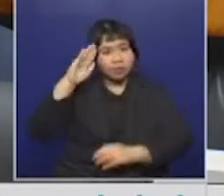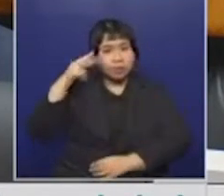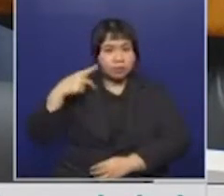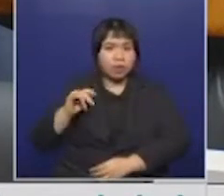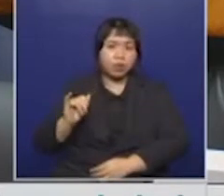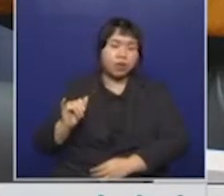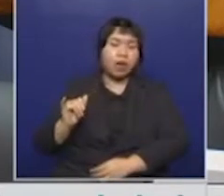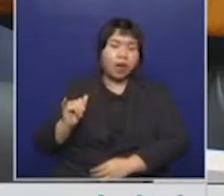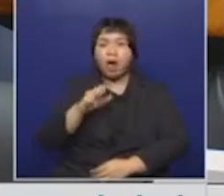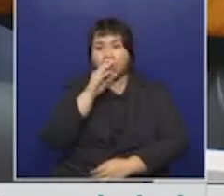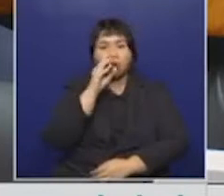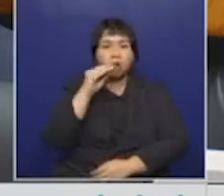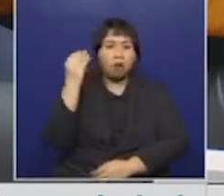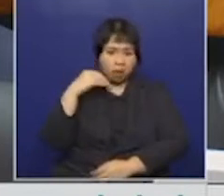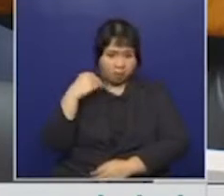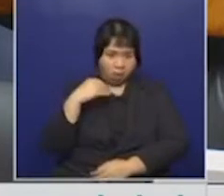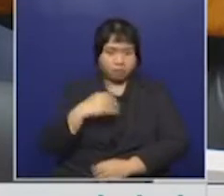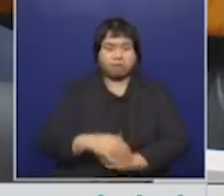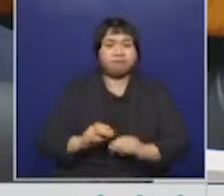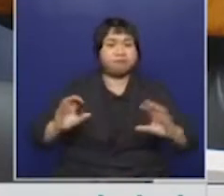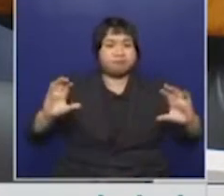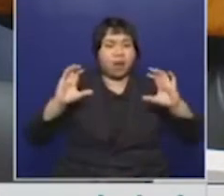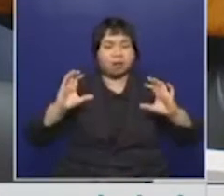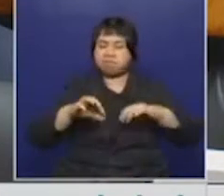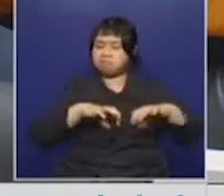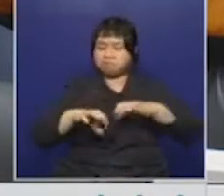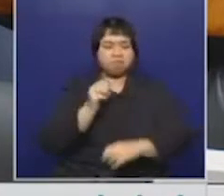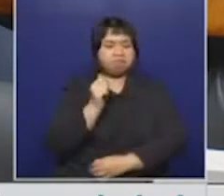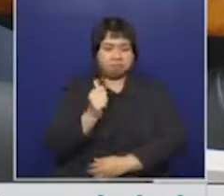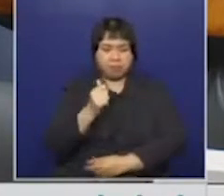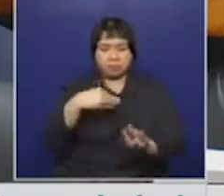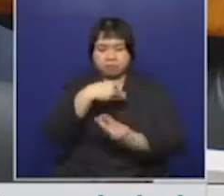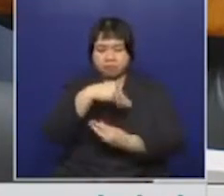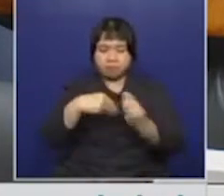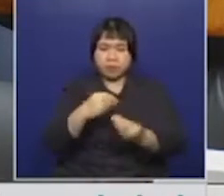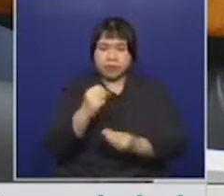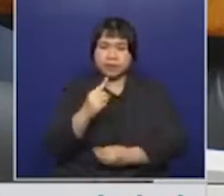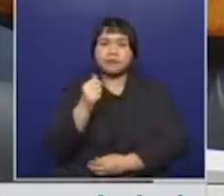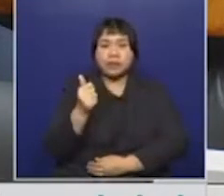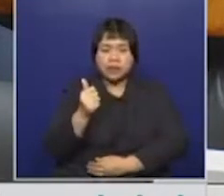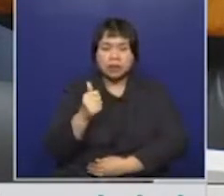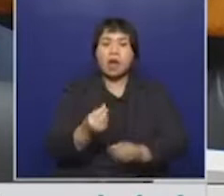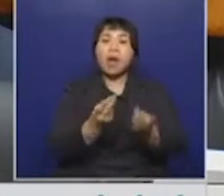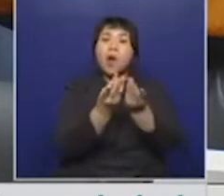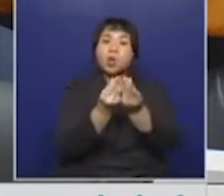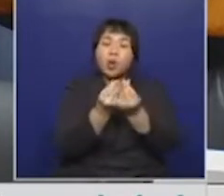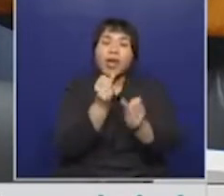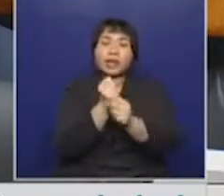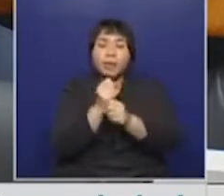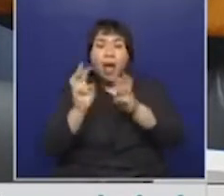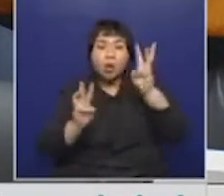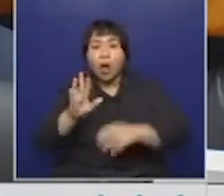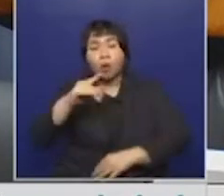ก็มักจะนำไปพูดเสมอว่ารัฐบาลบริหารประเทศดีเศรษฐกิจดีโดยอ้างตัวเลขของการว่างงาน